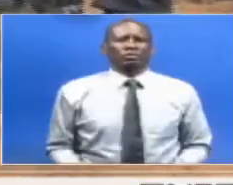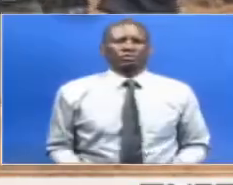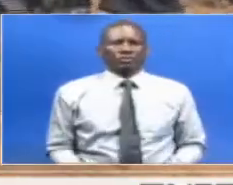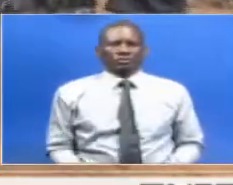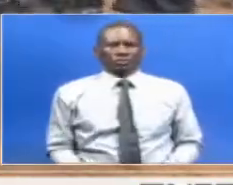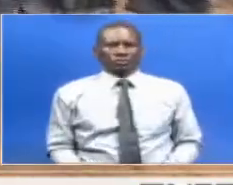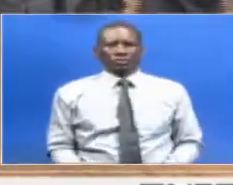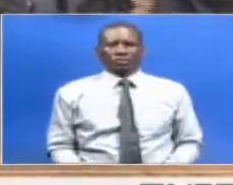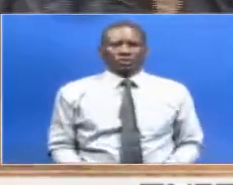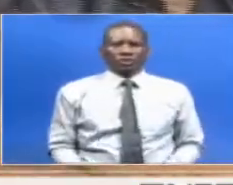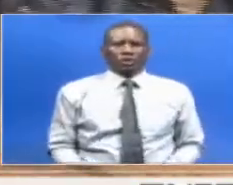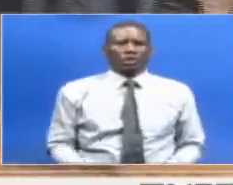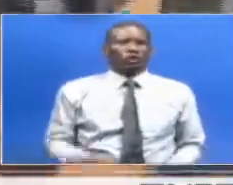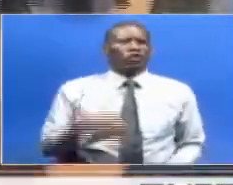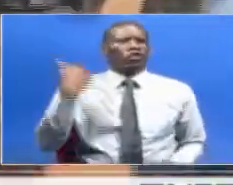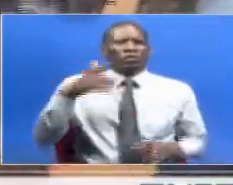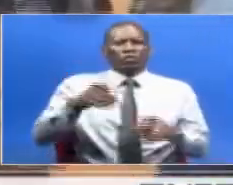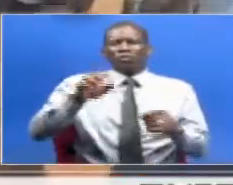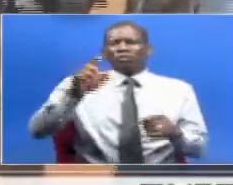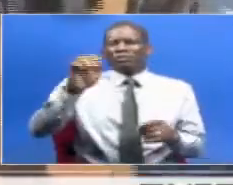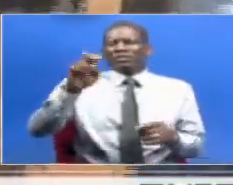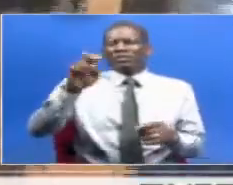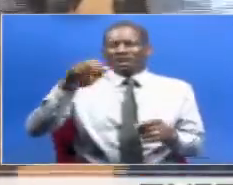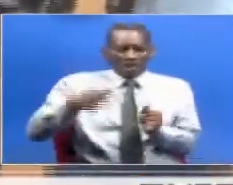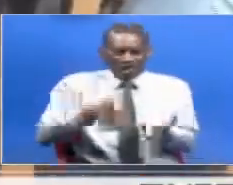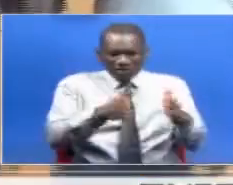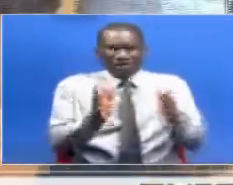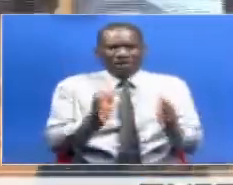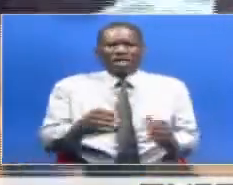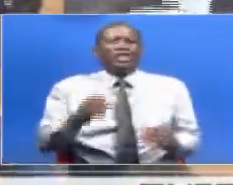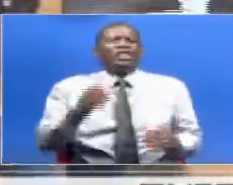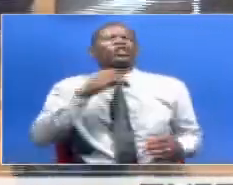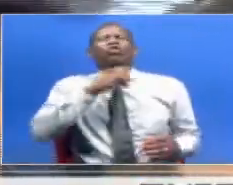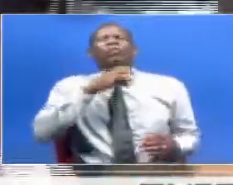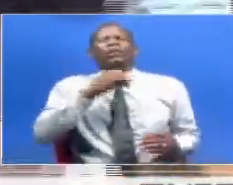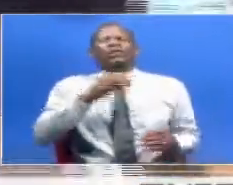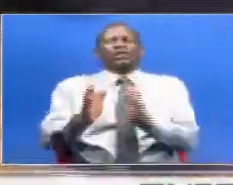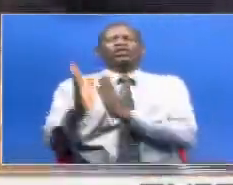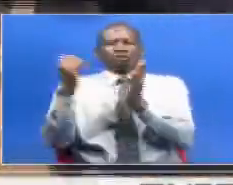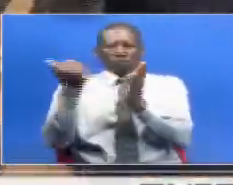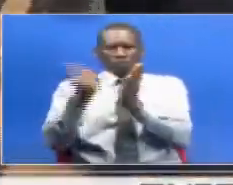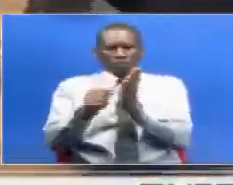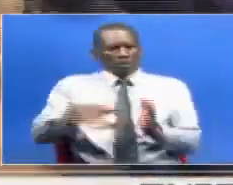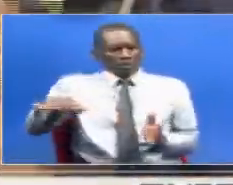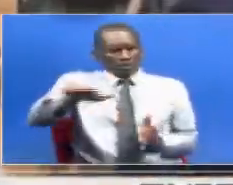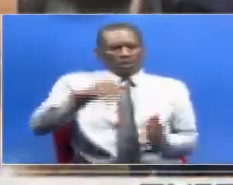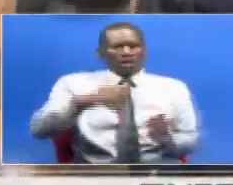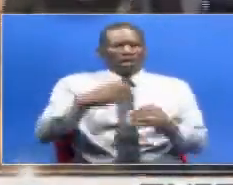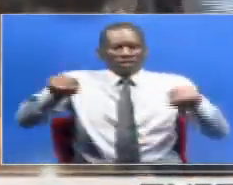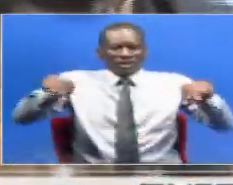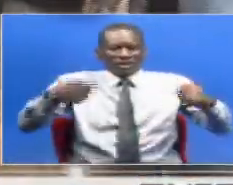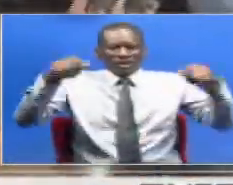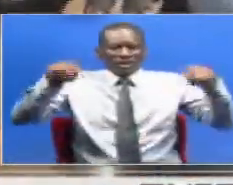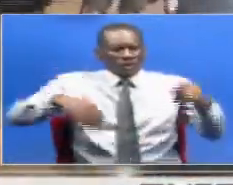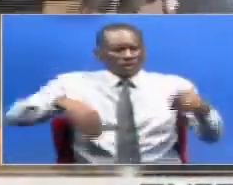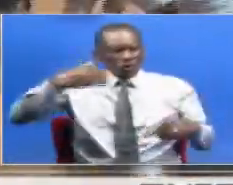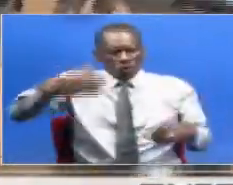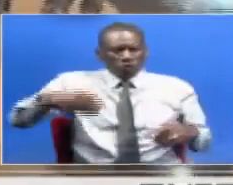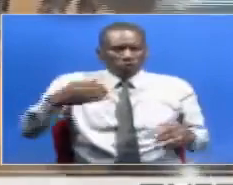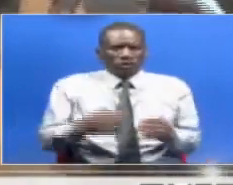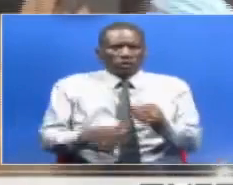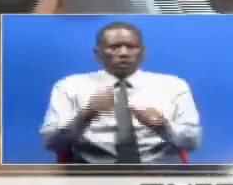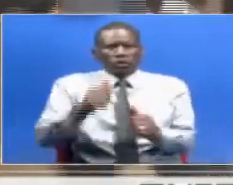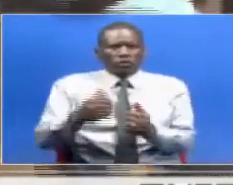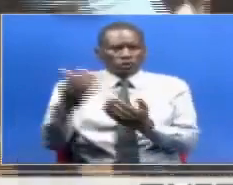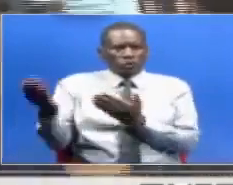Wazee hawa kutoka Waldena huko Tana River wanalamikia utovu wa usalama eneo hilo kufuatia mashambulizi ya mara kwa mara